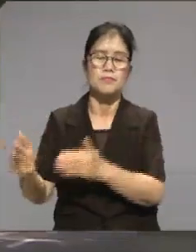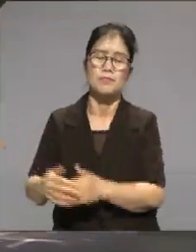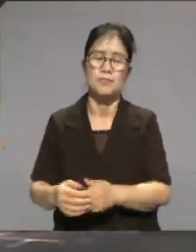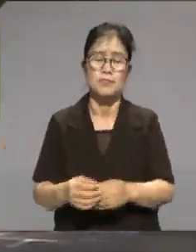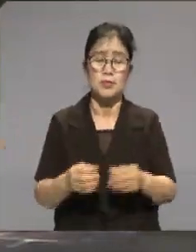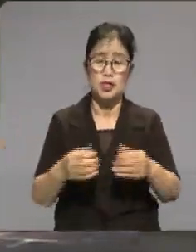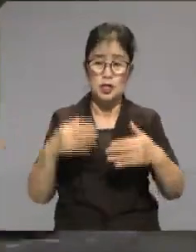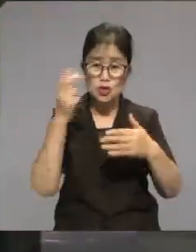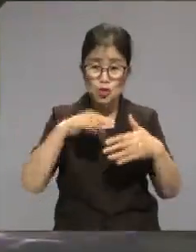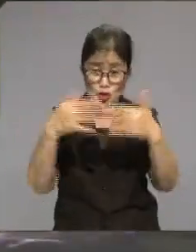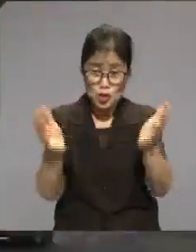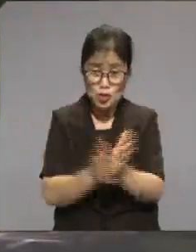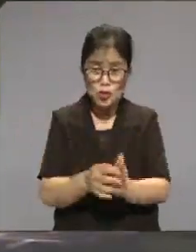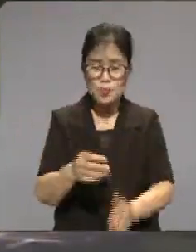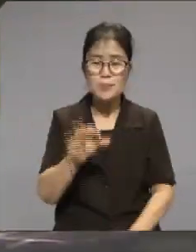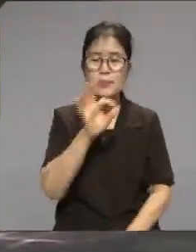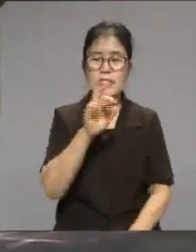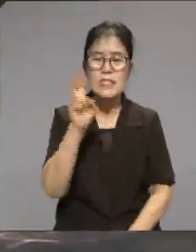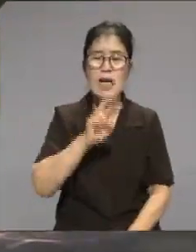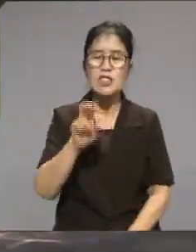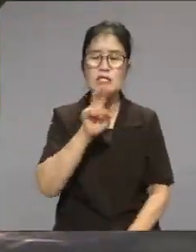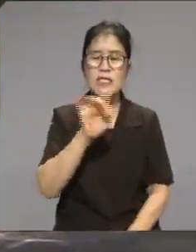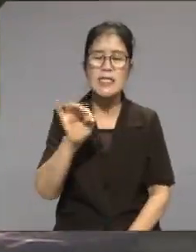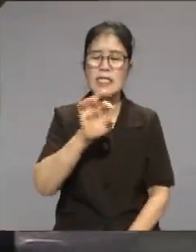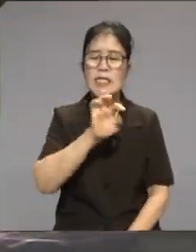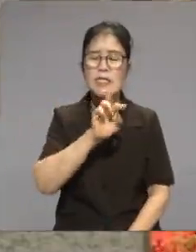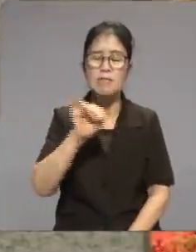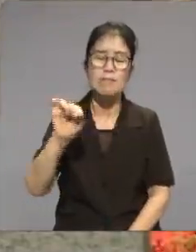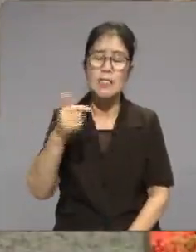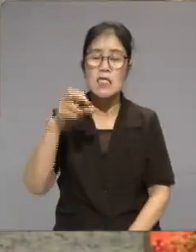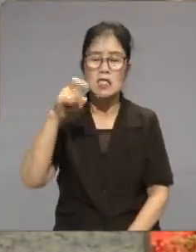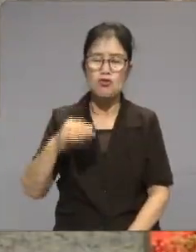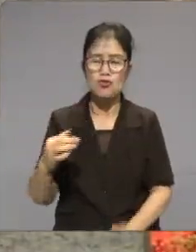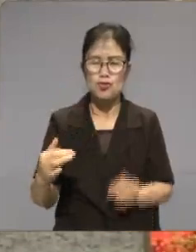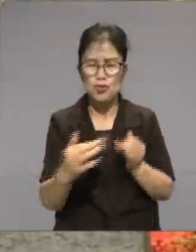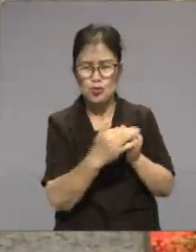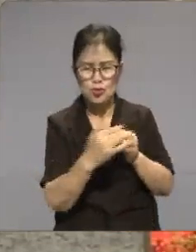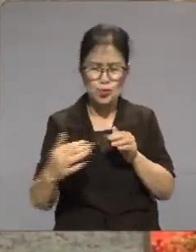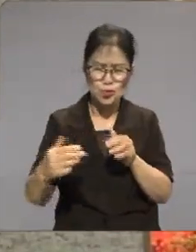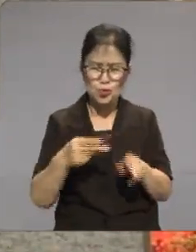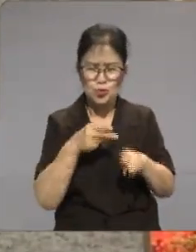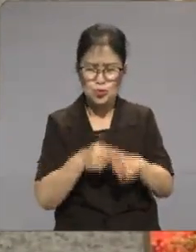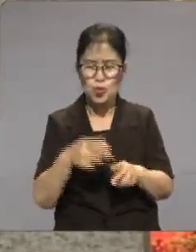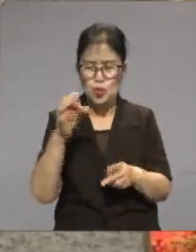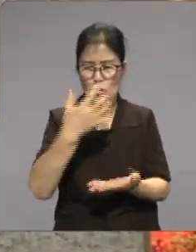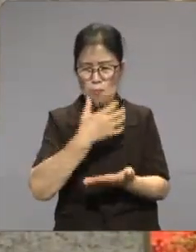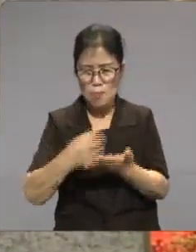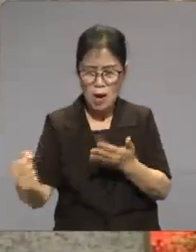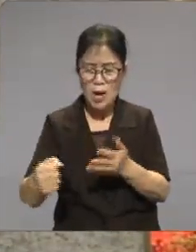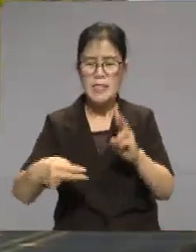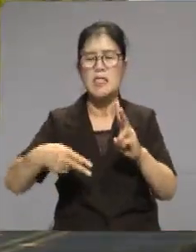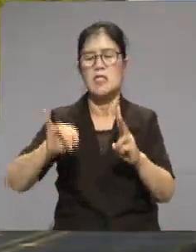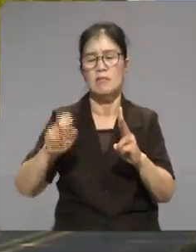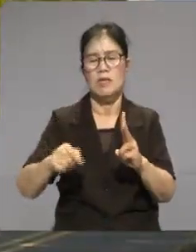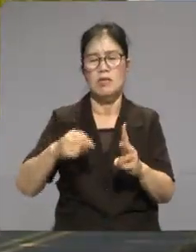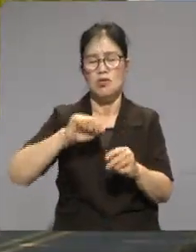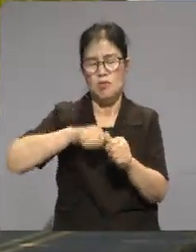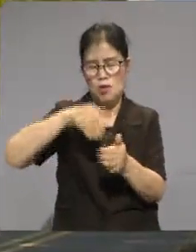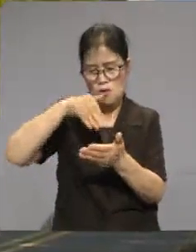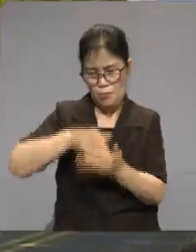그룹 신화 멤버 겸 가수 이민우 씨에게 가스라이팅의 거액을 뜯어낸 방송 작가가 2심에서도 중형을